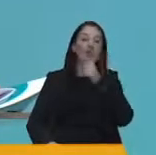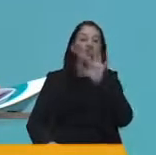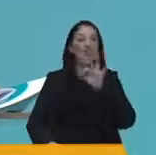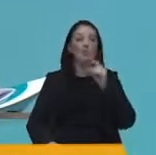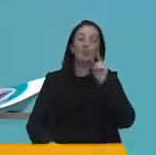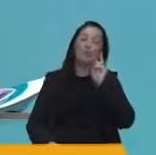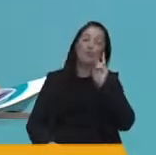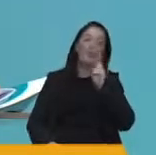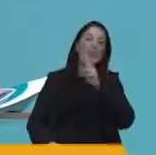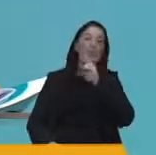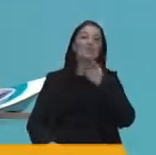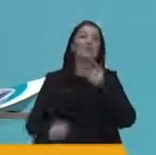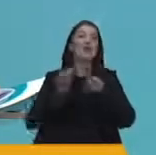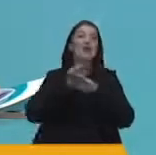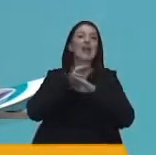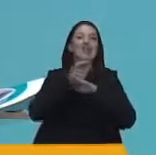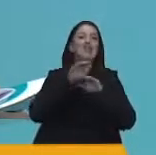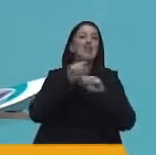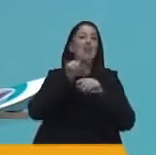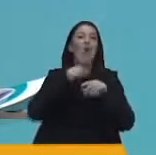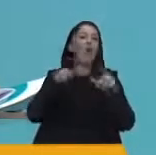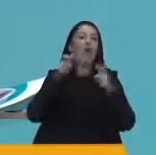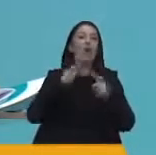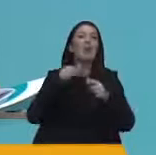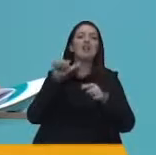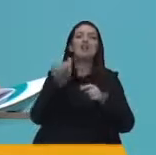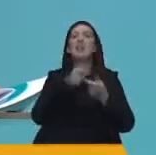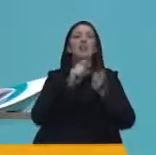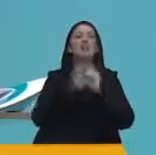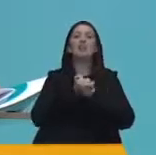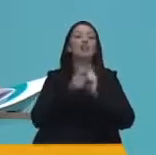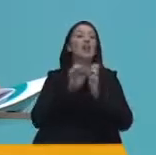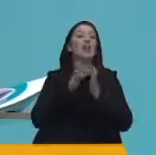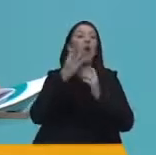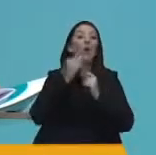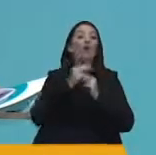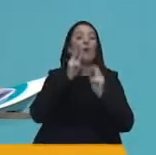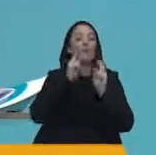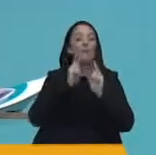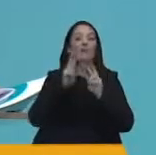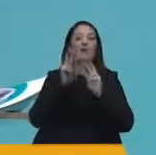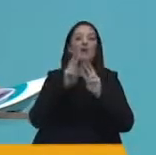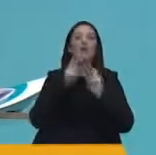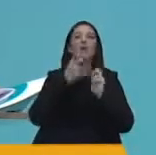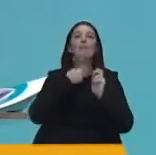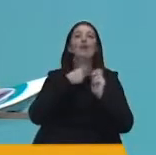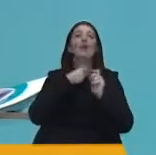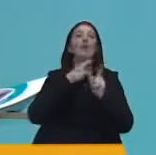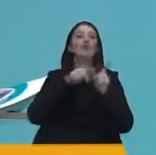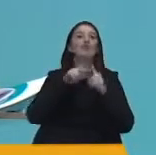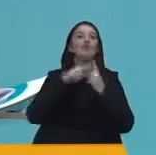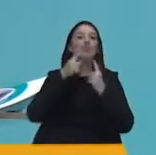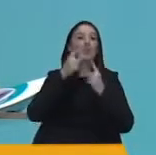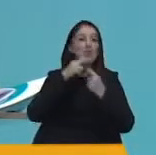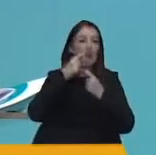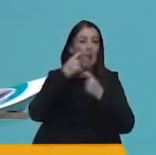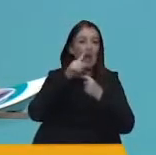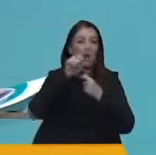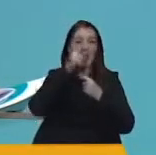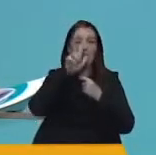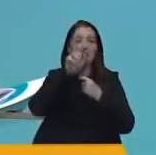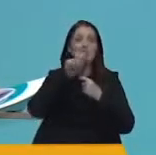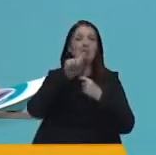şimdi bakın. Gelecekte oralar nasıl olacak? Bir onlara bakalım. Beykoz Çayırı sadece 38 bin metrekarelik